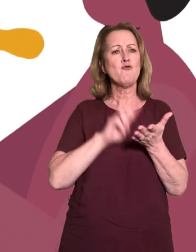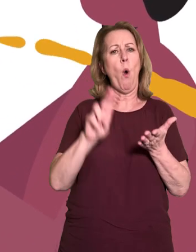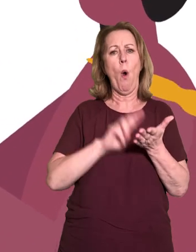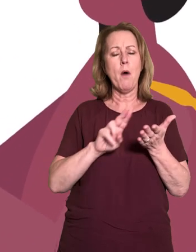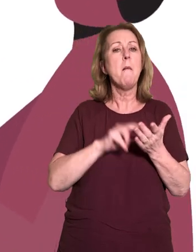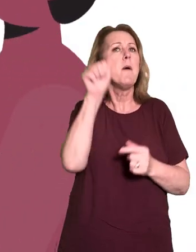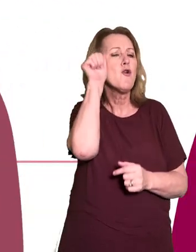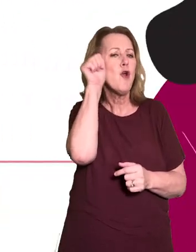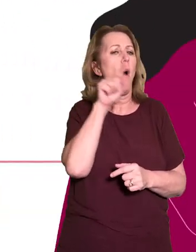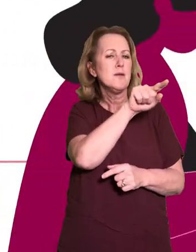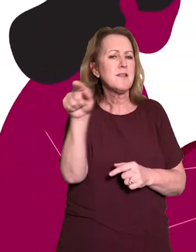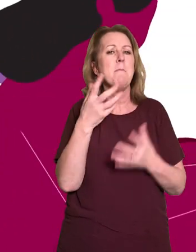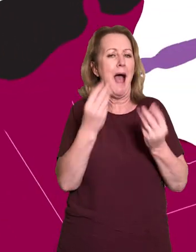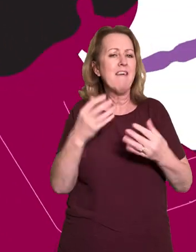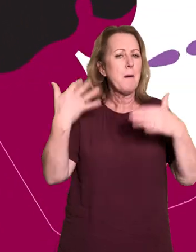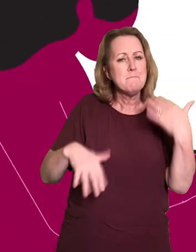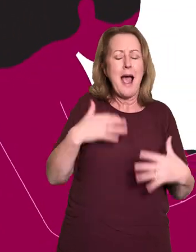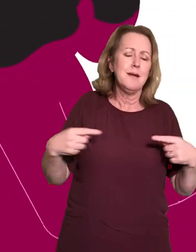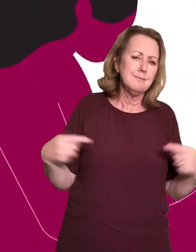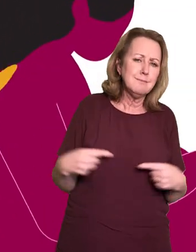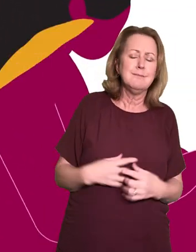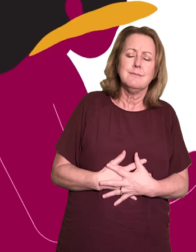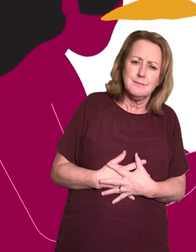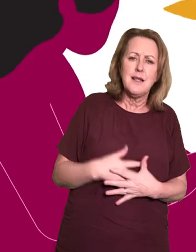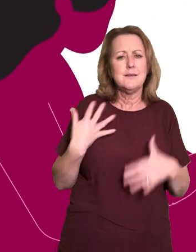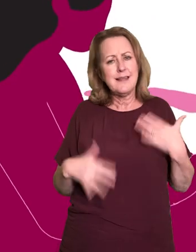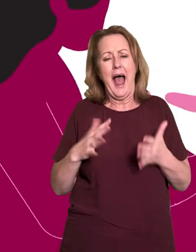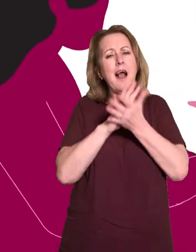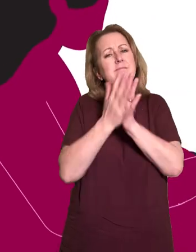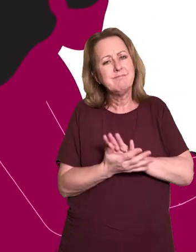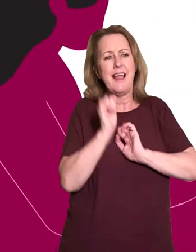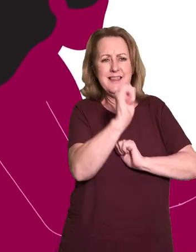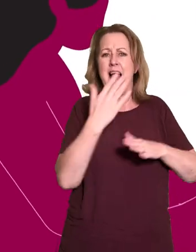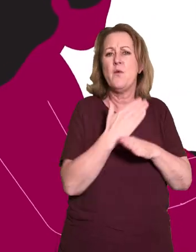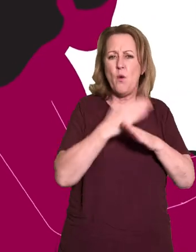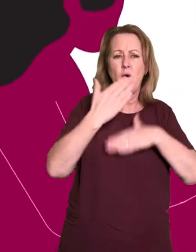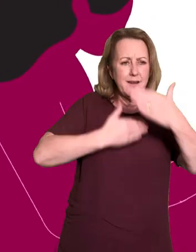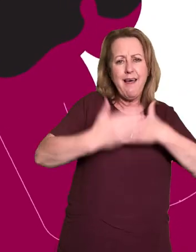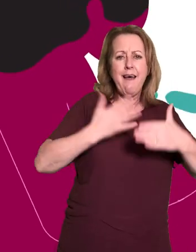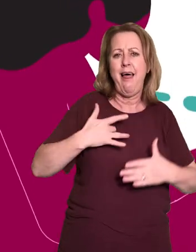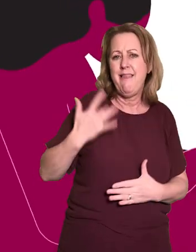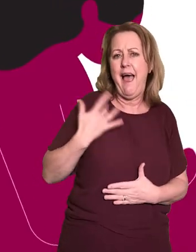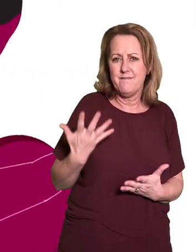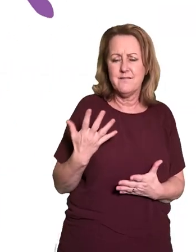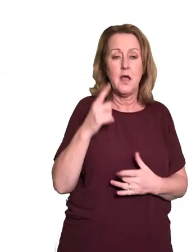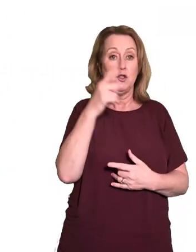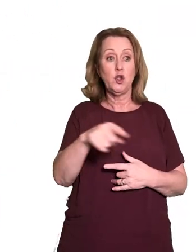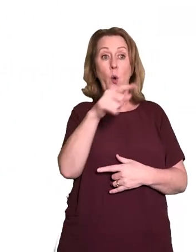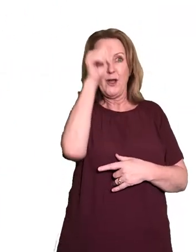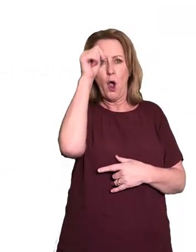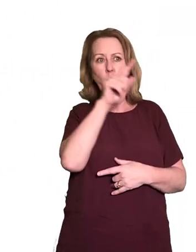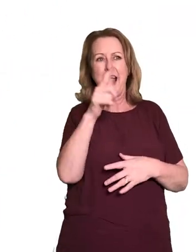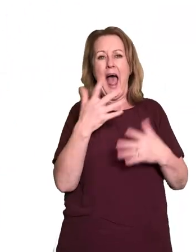pobl, gan gofio pa mor anodd yw byw gyda'r gofid a'r trafferthion mae mislif poenus yn achosi mewn bywyd, ac ystyried